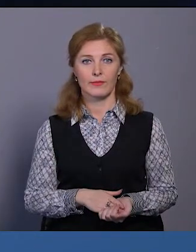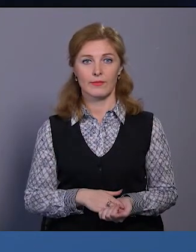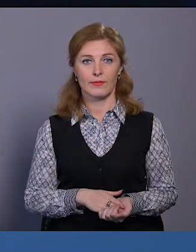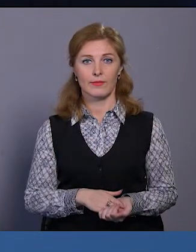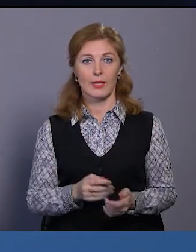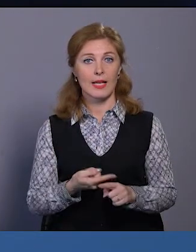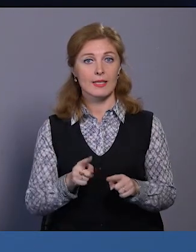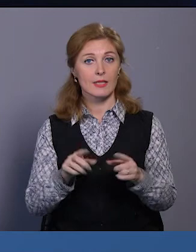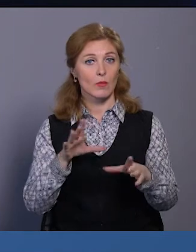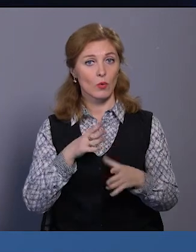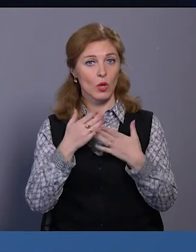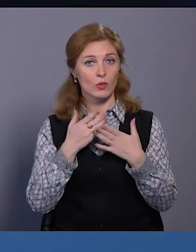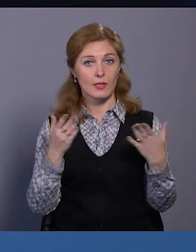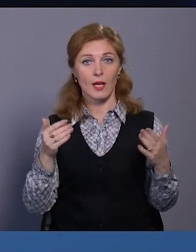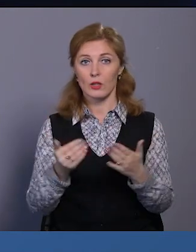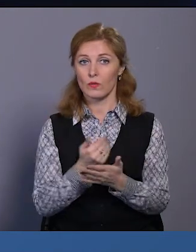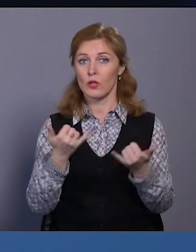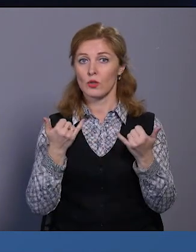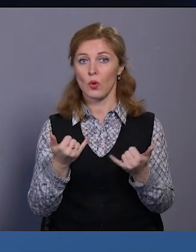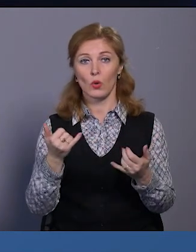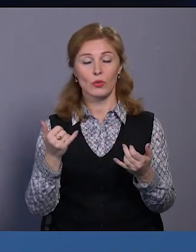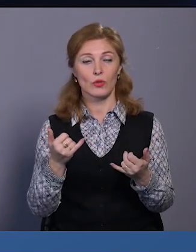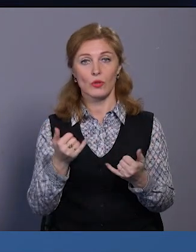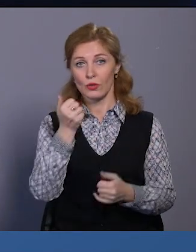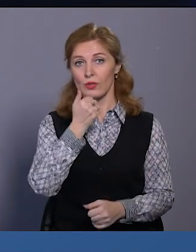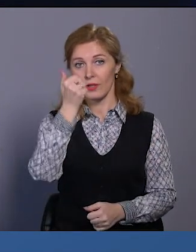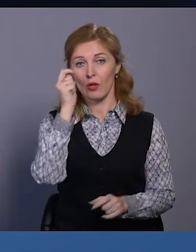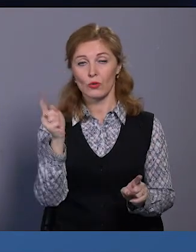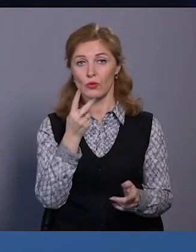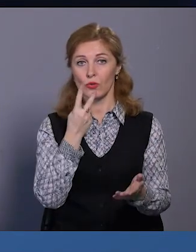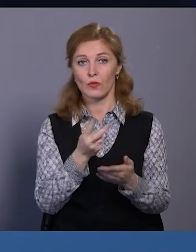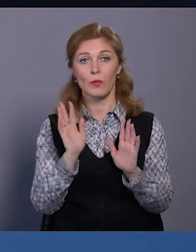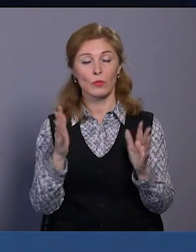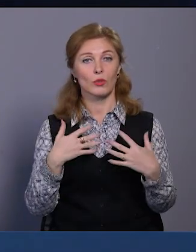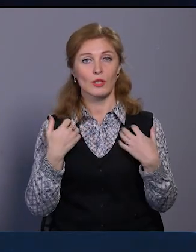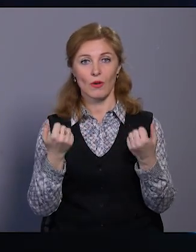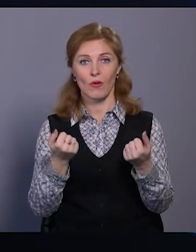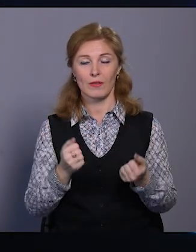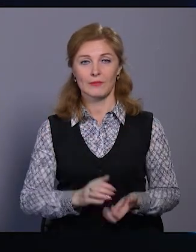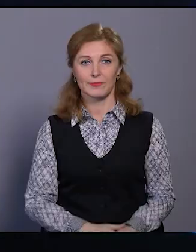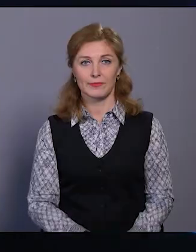Це була остання новина сьогоднішнього випуску. Дякуємо, що дивитесь, і будьте здорові!